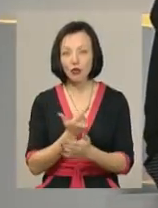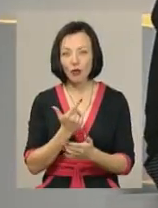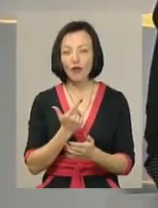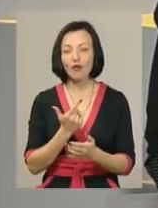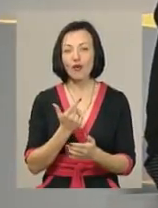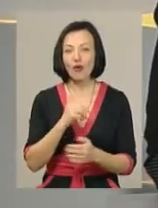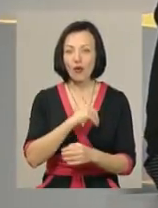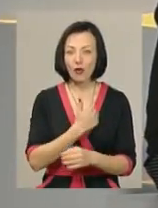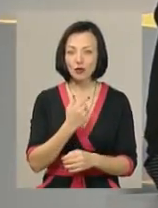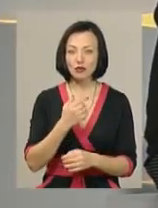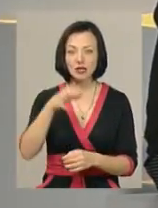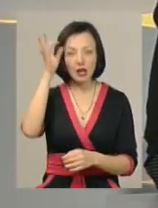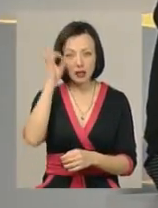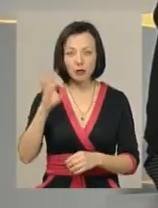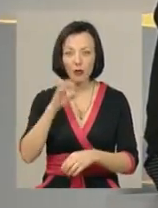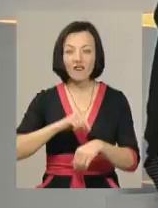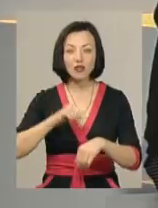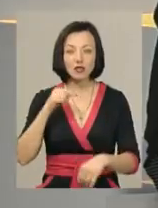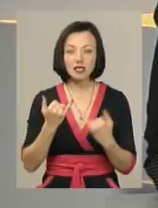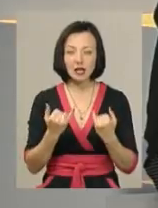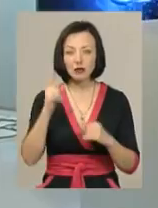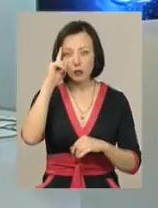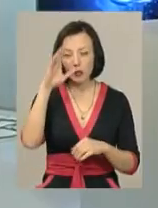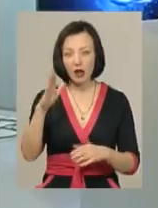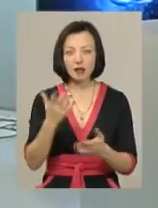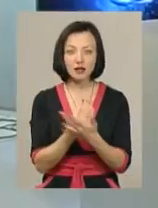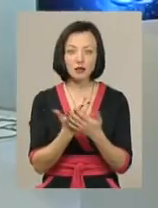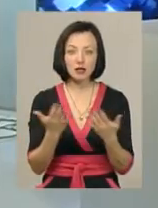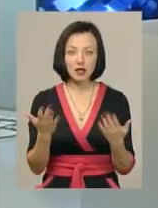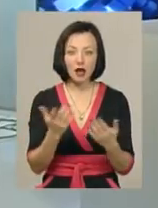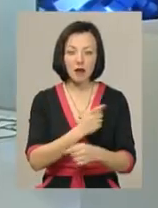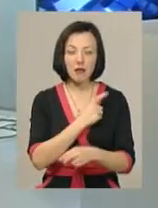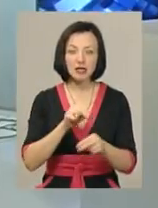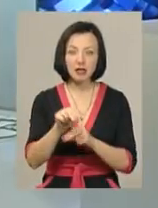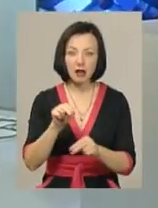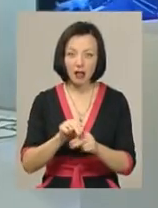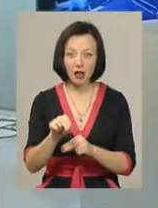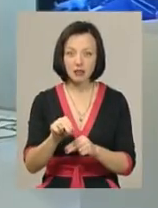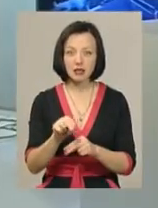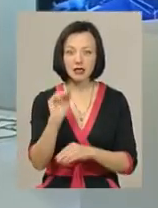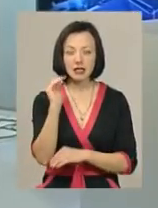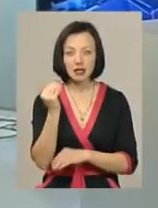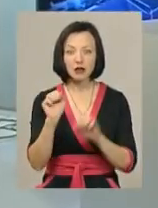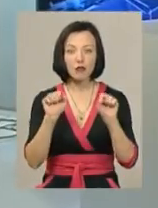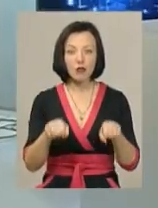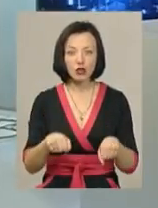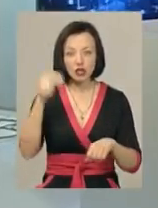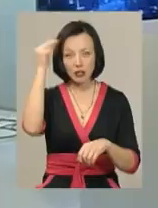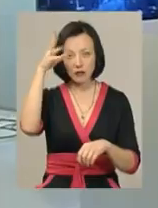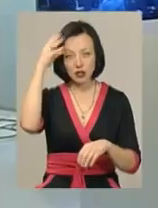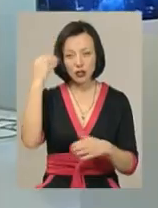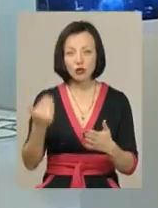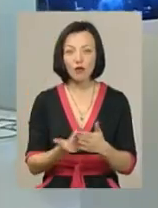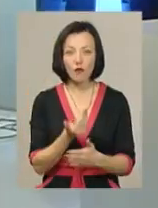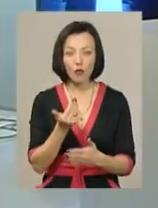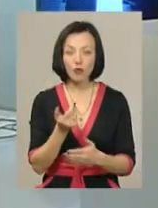відчуттів і От дивіться зараз дуже популярні різноманітні майстер-класи там де дитина може навчитись чомусь